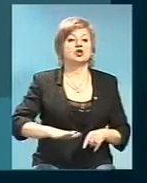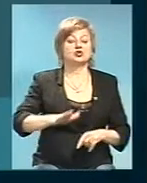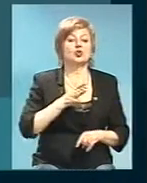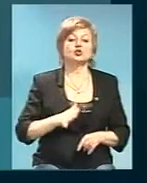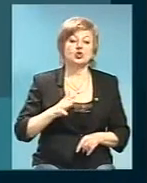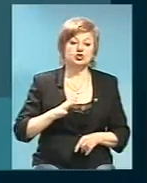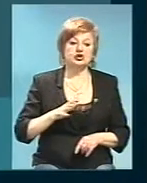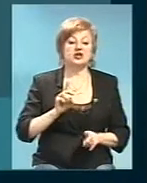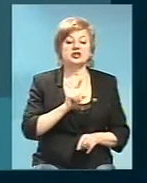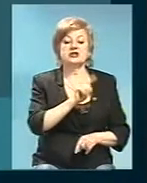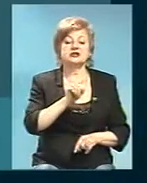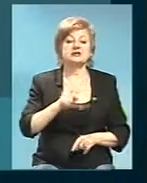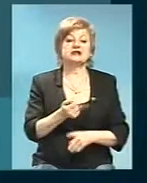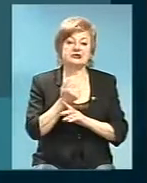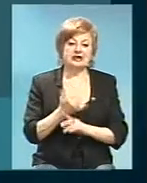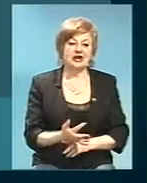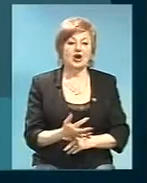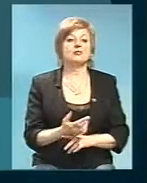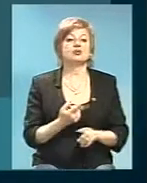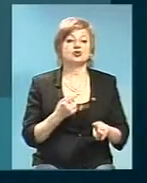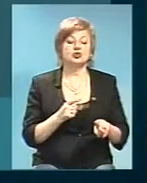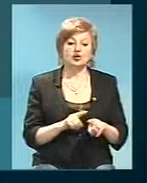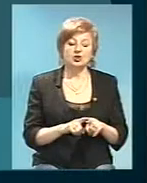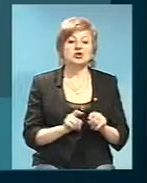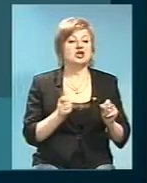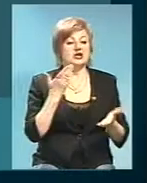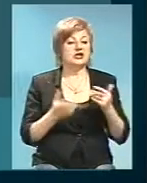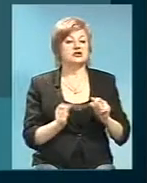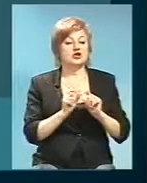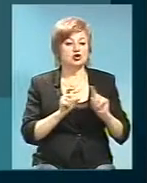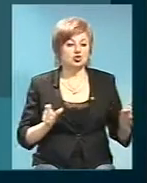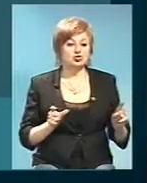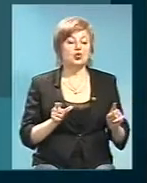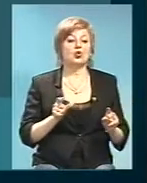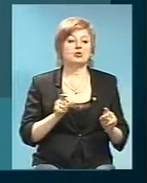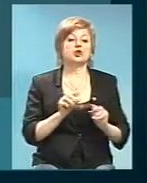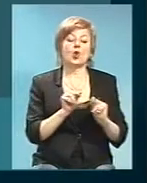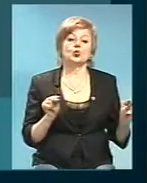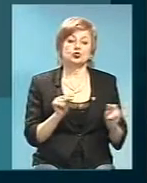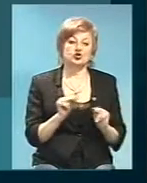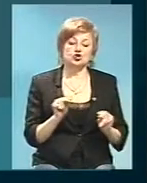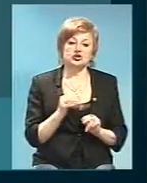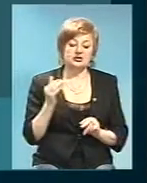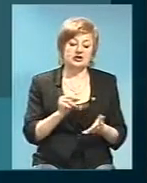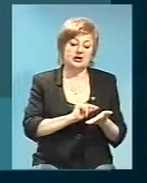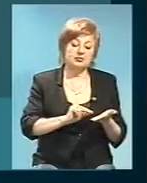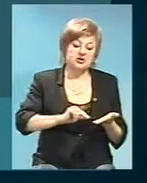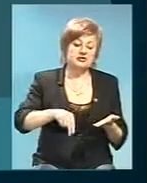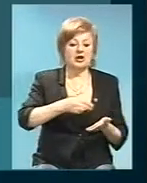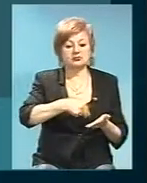які з них можна вимагати академічні знання, якщо школа має якраз навчити їх читати, писати,